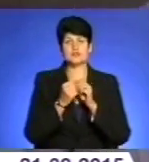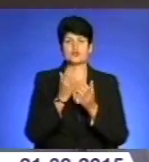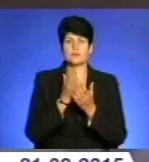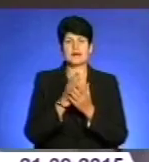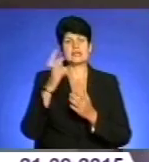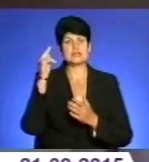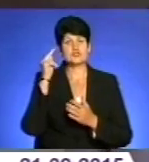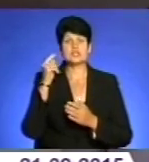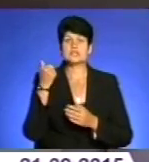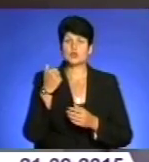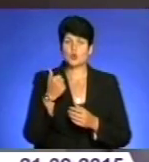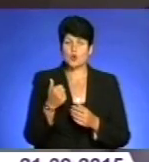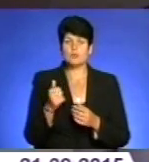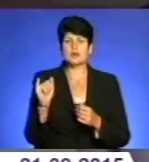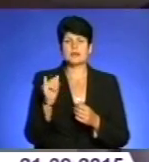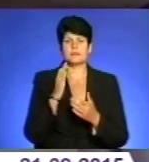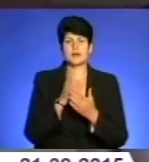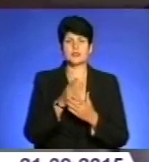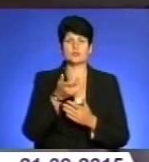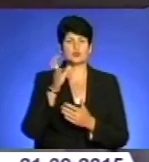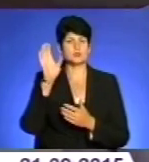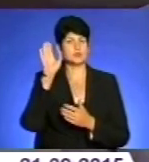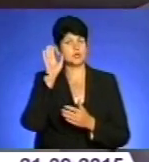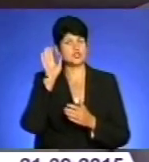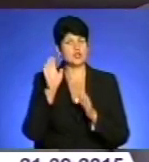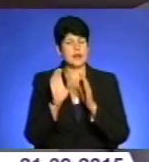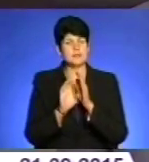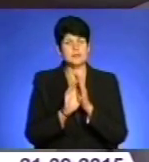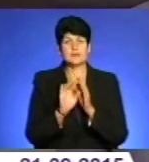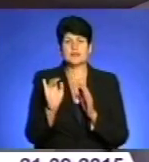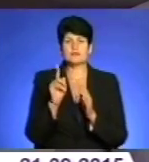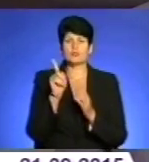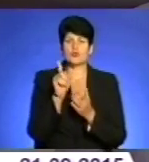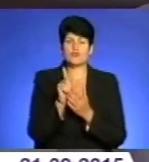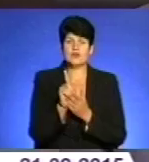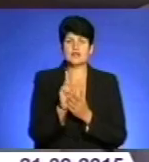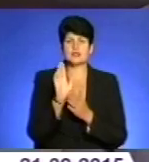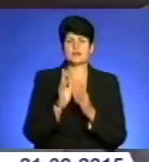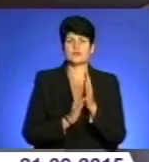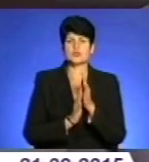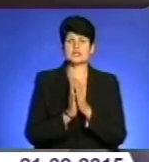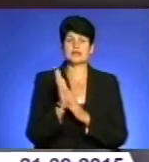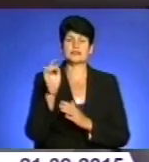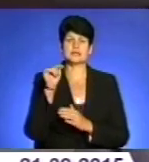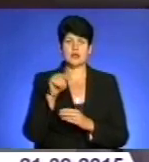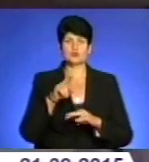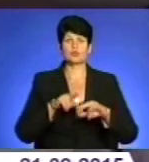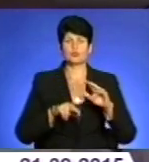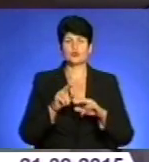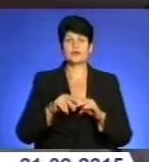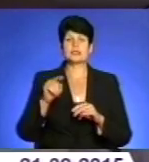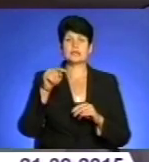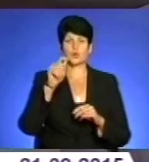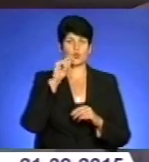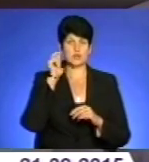вчитись добре, ви маєте бути чемними. І ви повинні зростати так, щоб побудувати таку українську